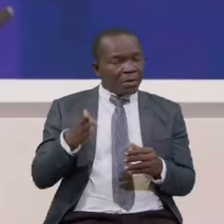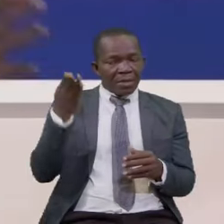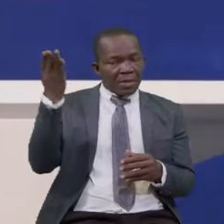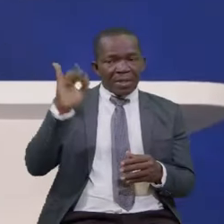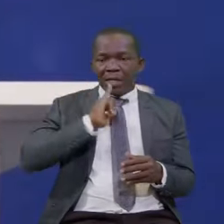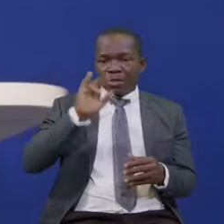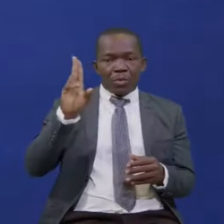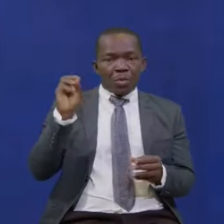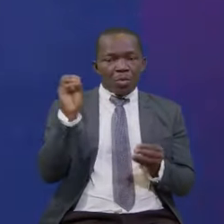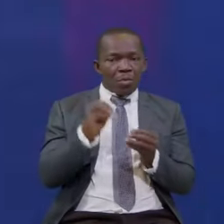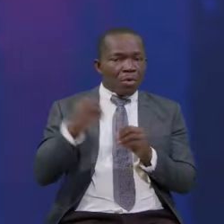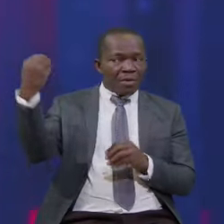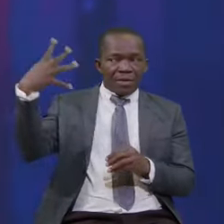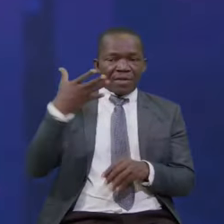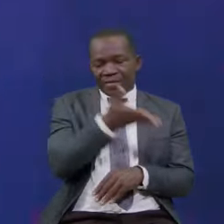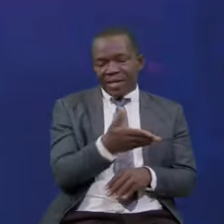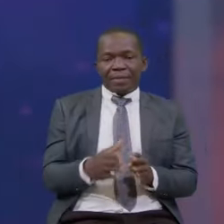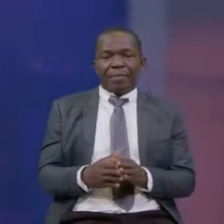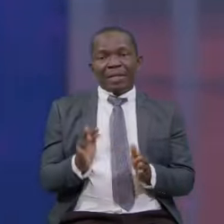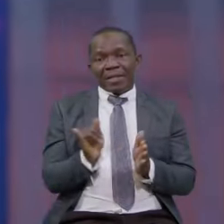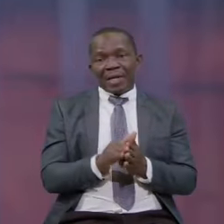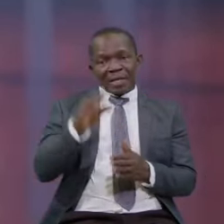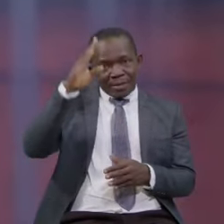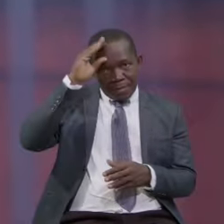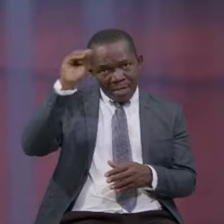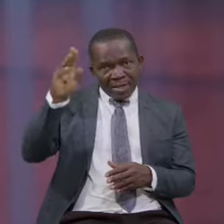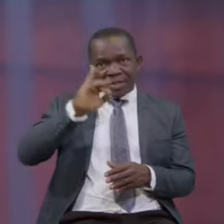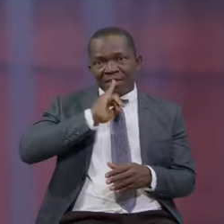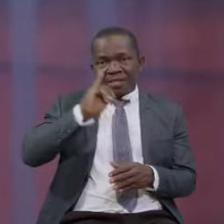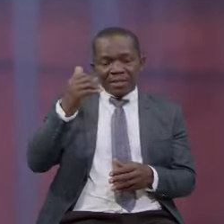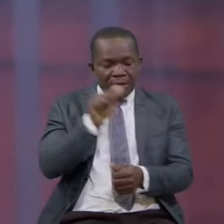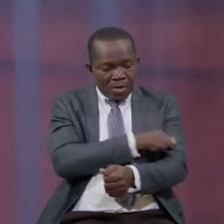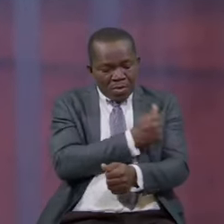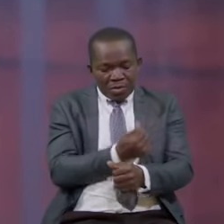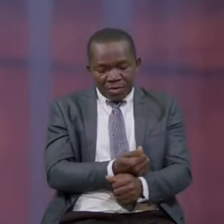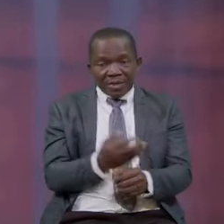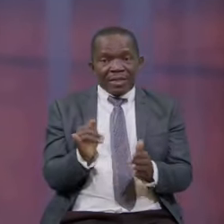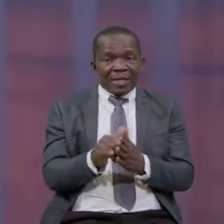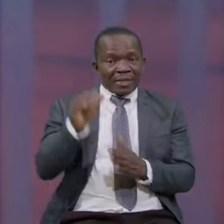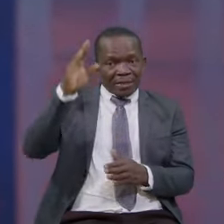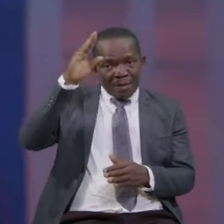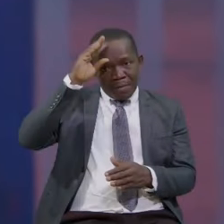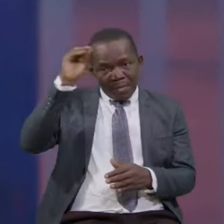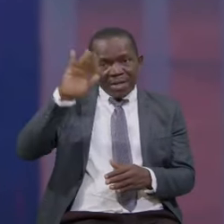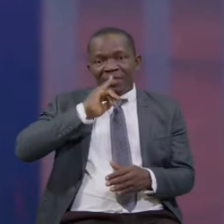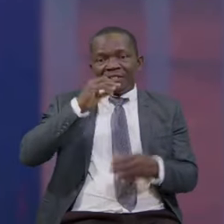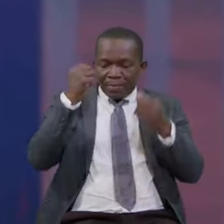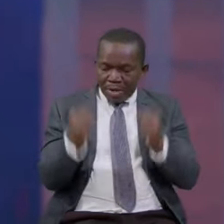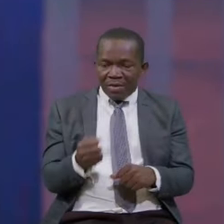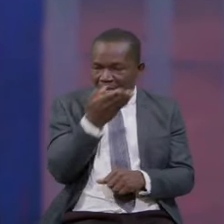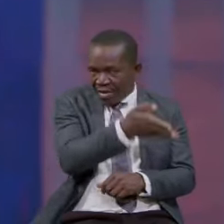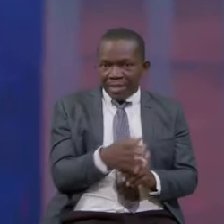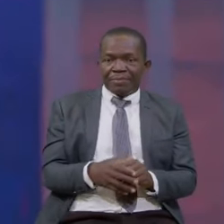homme a l'autorité oh il a la il a la puissance il faut qu'il tient oh regardez le debout seul tu vas commencer à